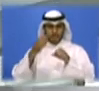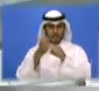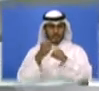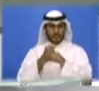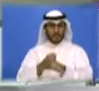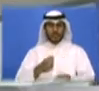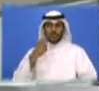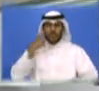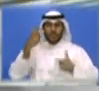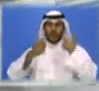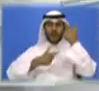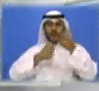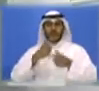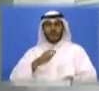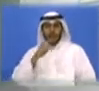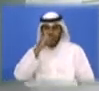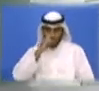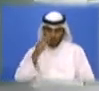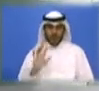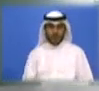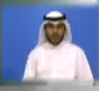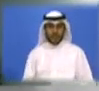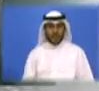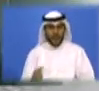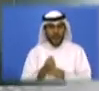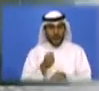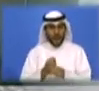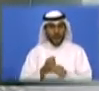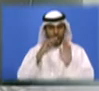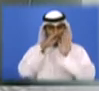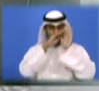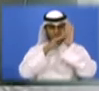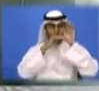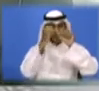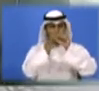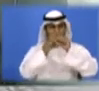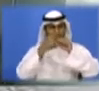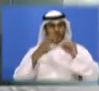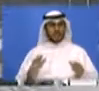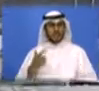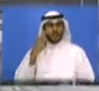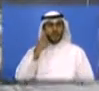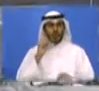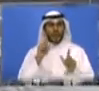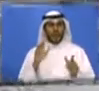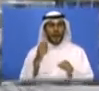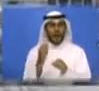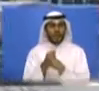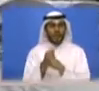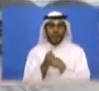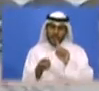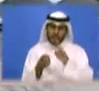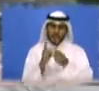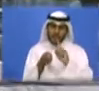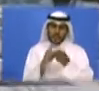المبكر عن سرطان الثدي، استطاع القائمون على هذا البرنامج اكتشاف العديد من الحالات وتحويلها إلى